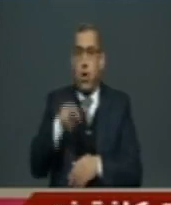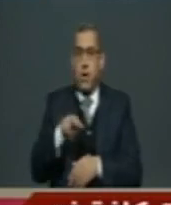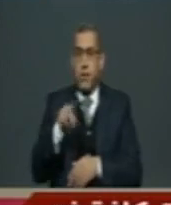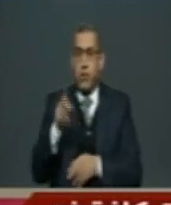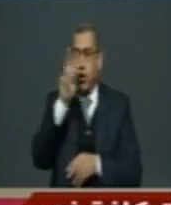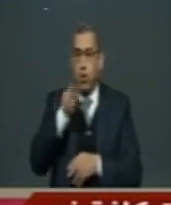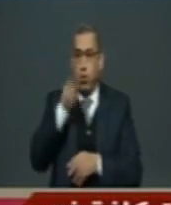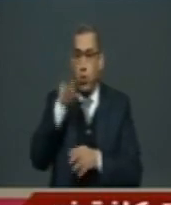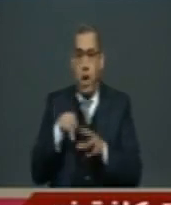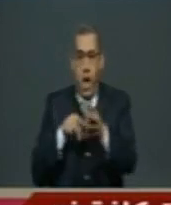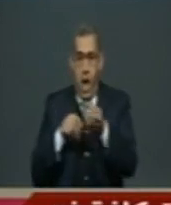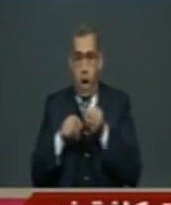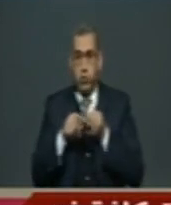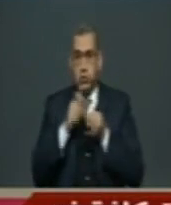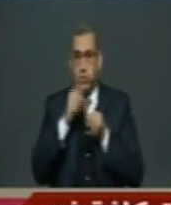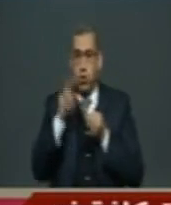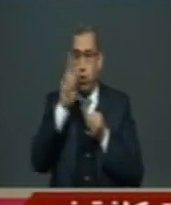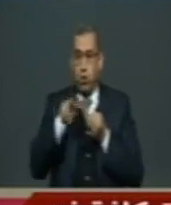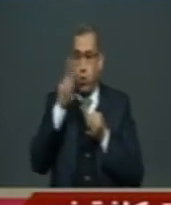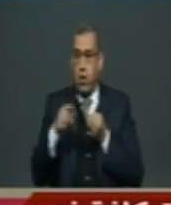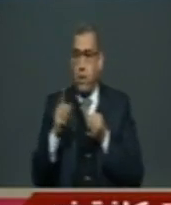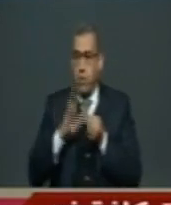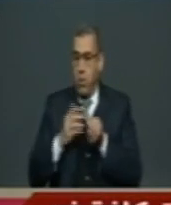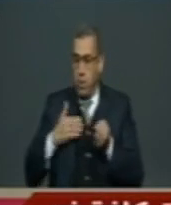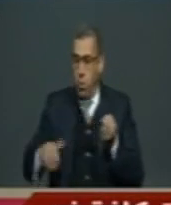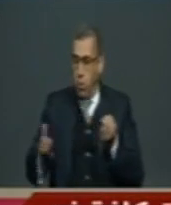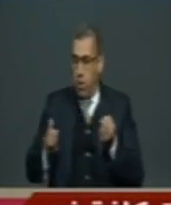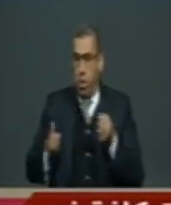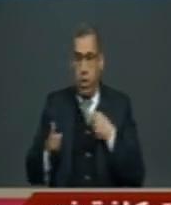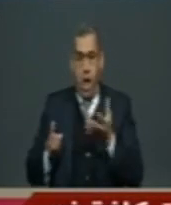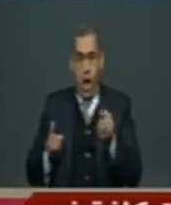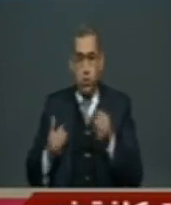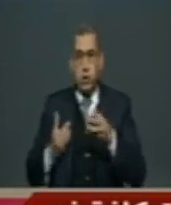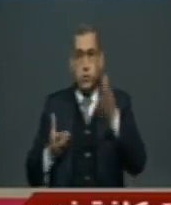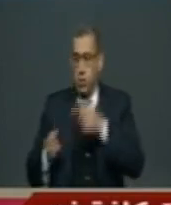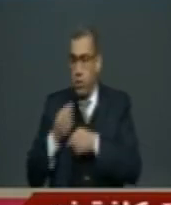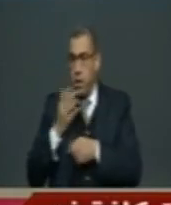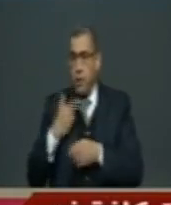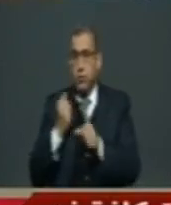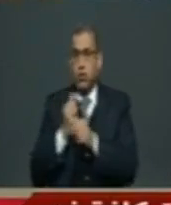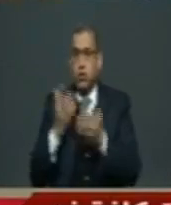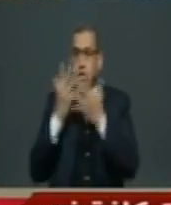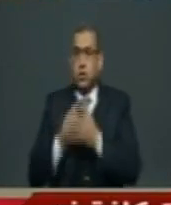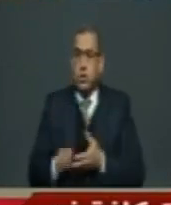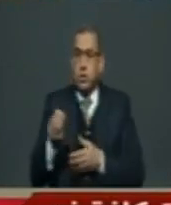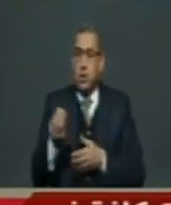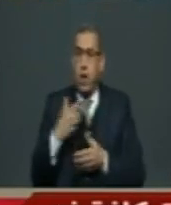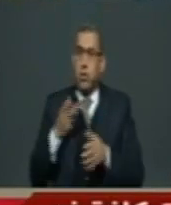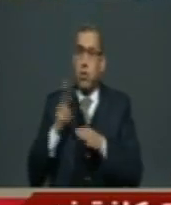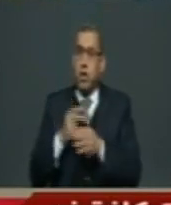عايزه وبين الدولار المتاح لك عشان توفره بصناعات تجيب لك ال 20-30 مليار دول، انت عايز تعمل شغل